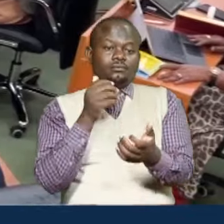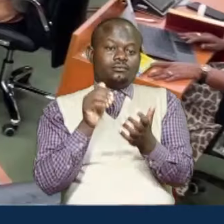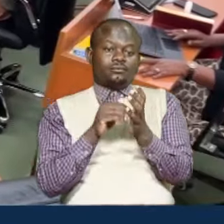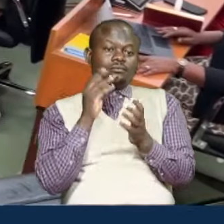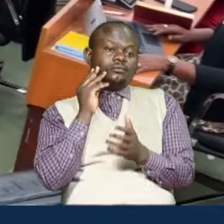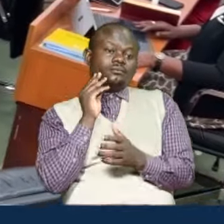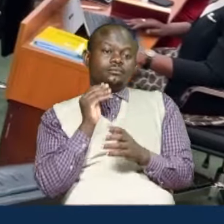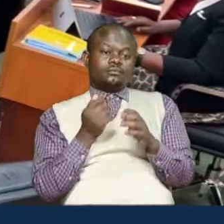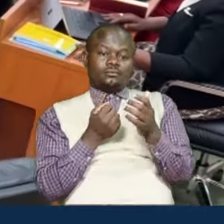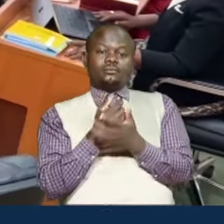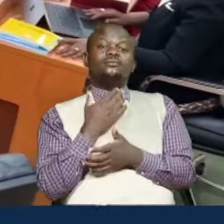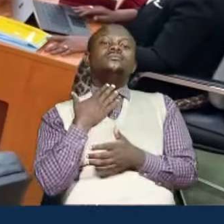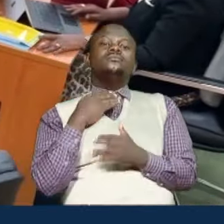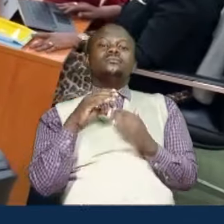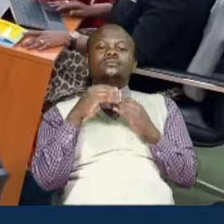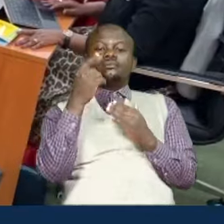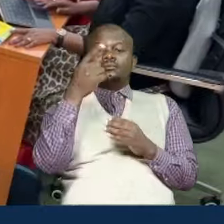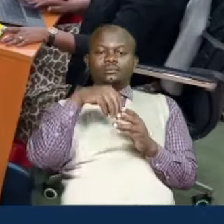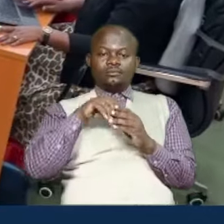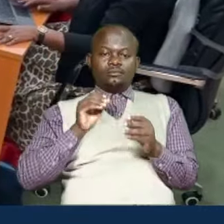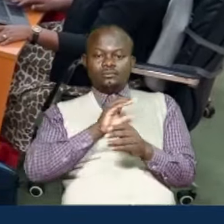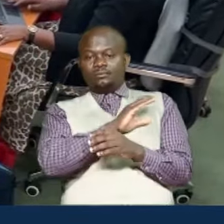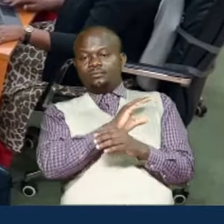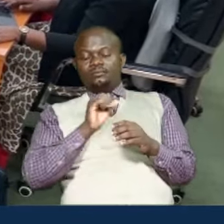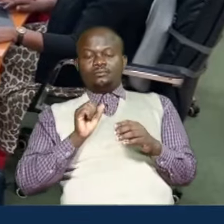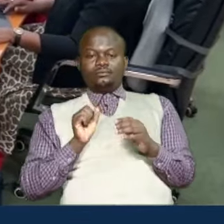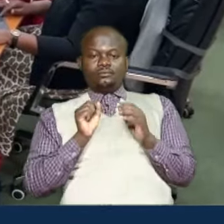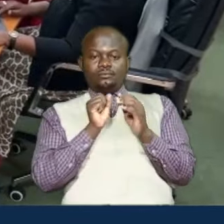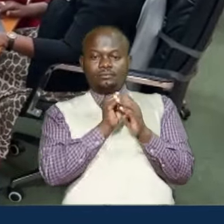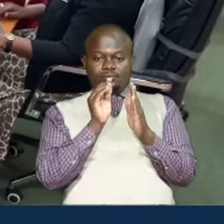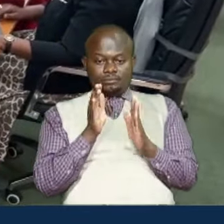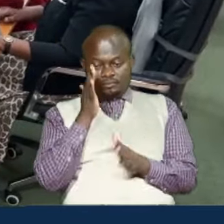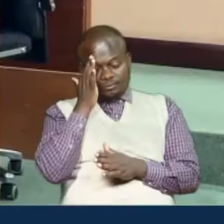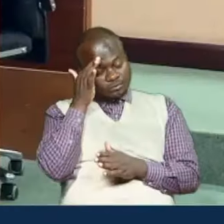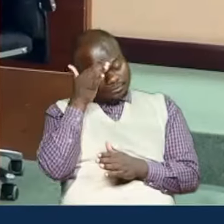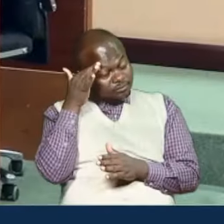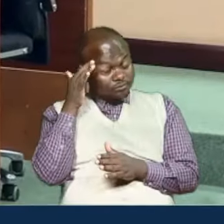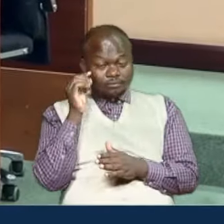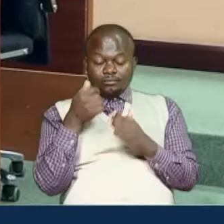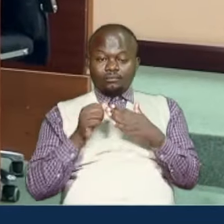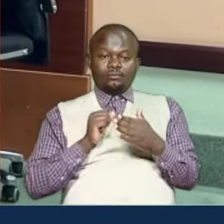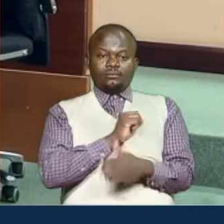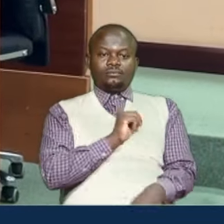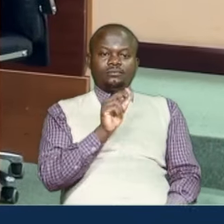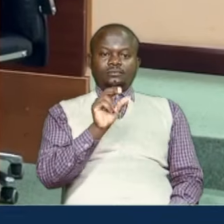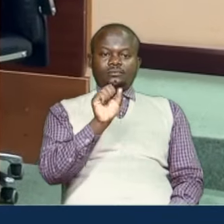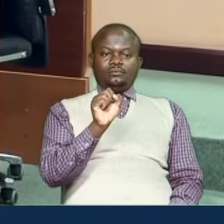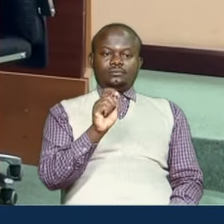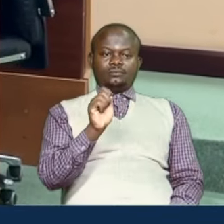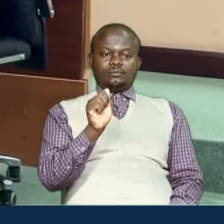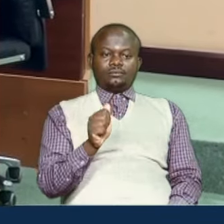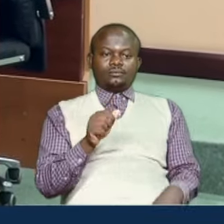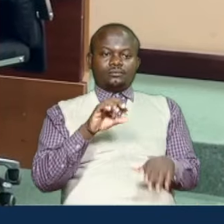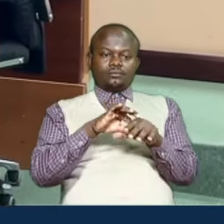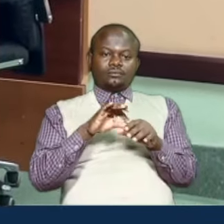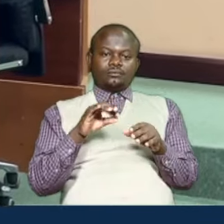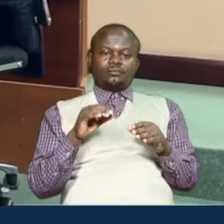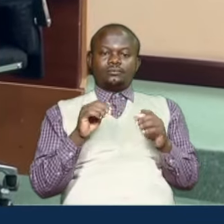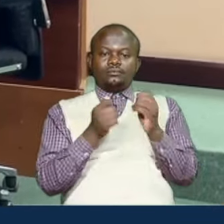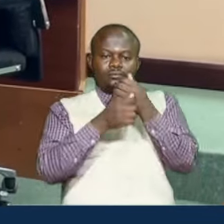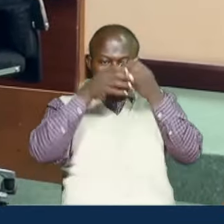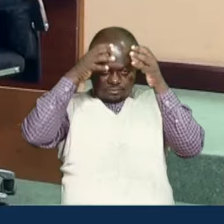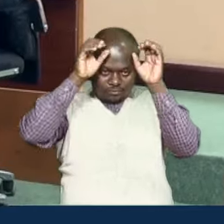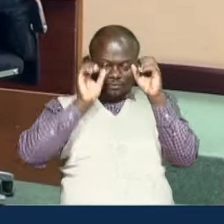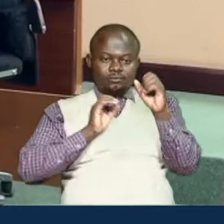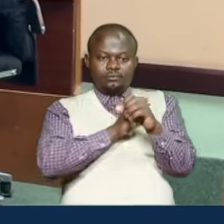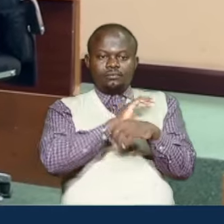bituma yifuza kuyobora imwe muri komisiyo za Sena. Muri aya matora senateri Usta Kayitesi yatorewe kuba perezida wa komisiyo